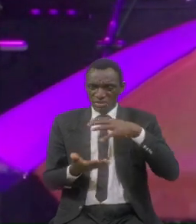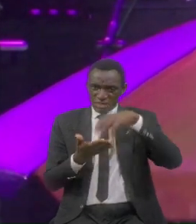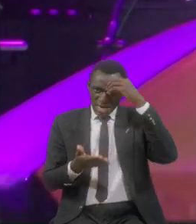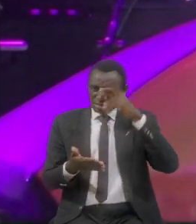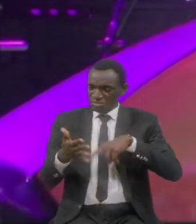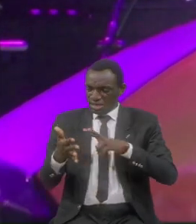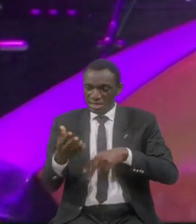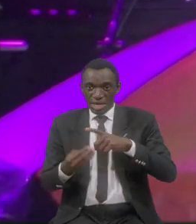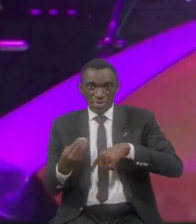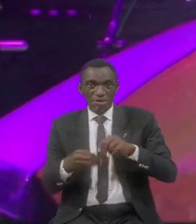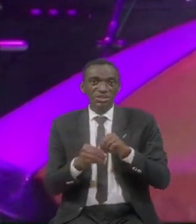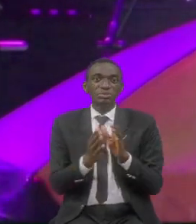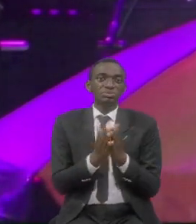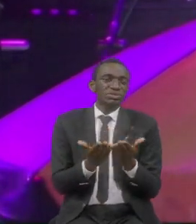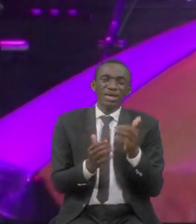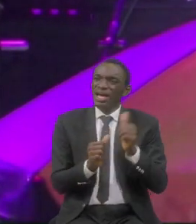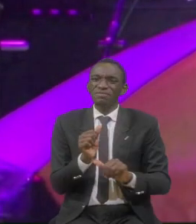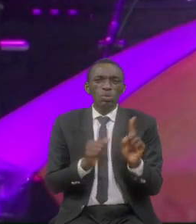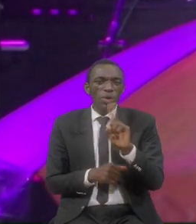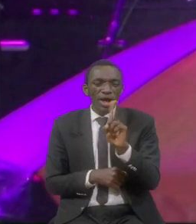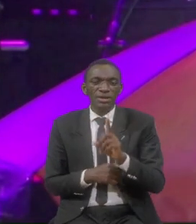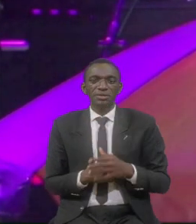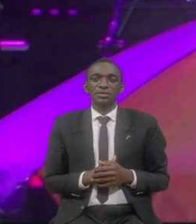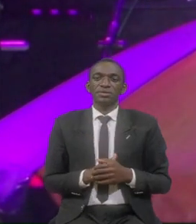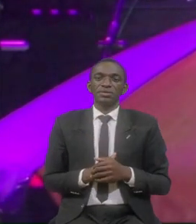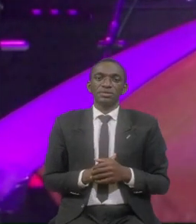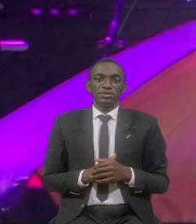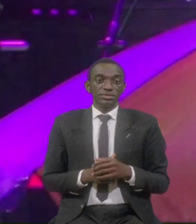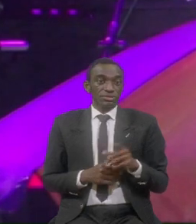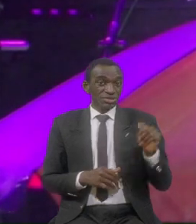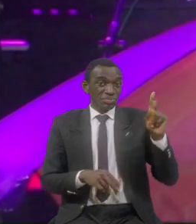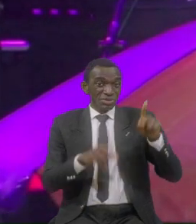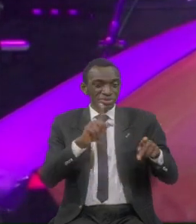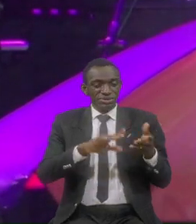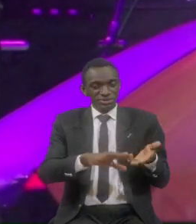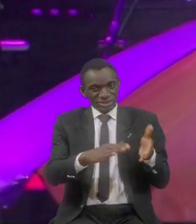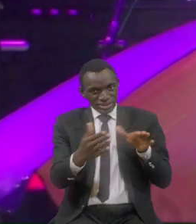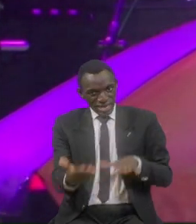banggitan lalaki ug babae maskin asa nga nasod. Death prevailed on them.